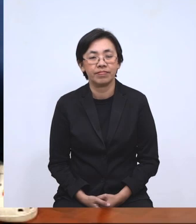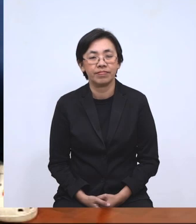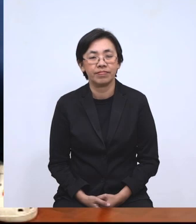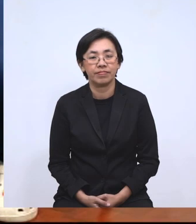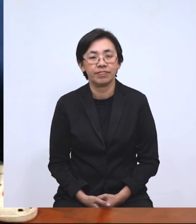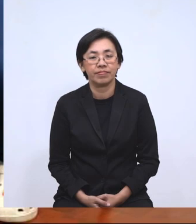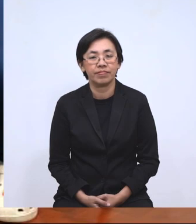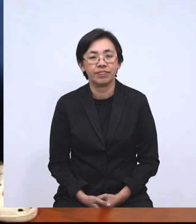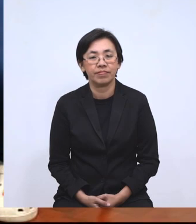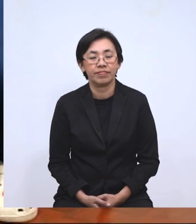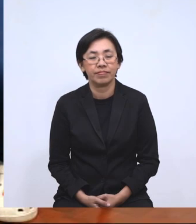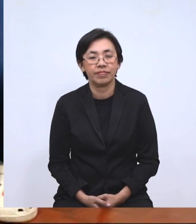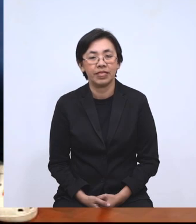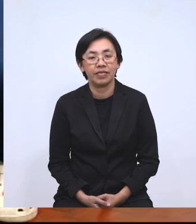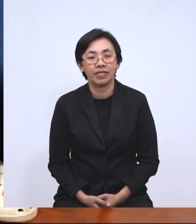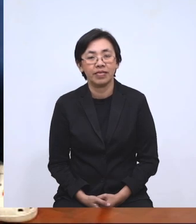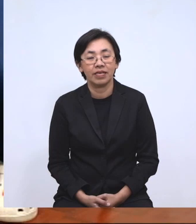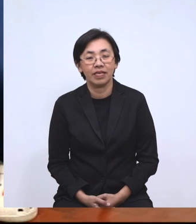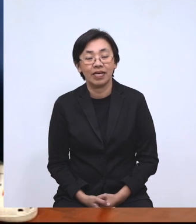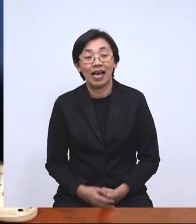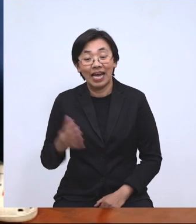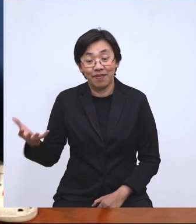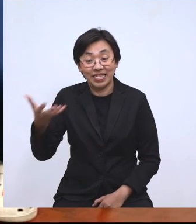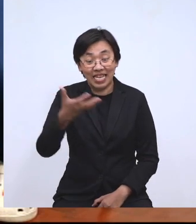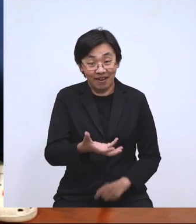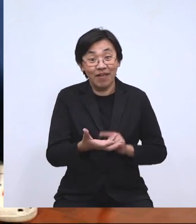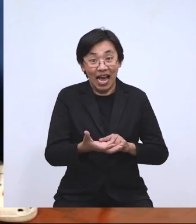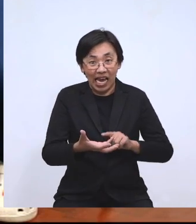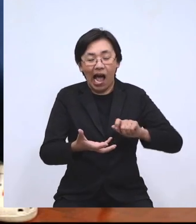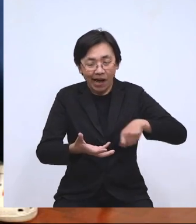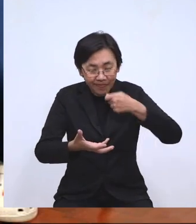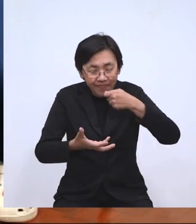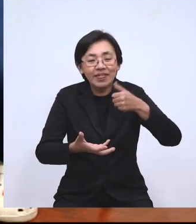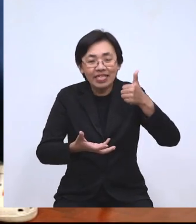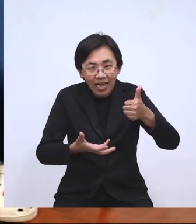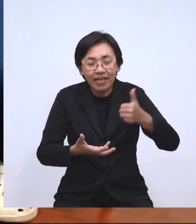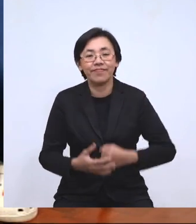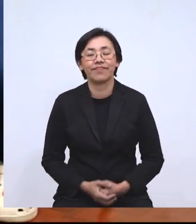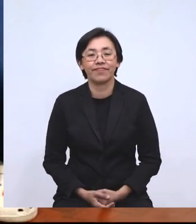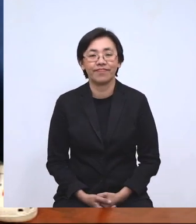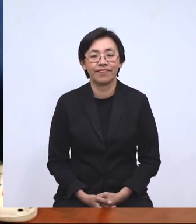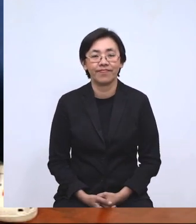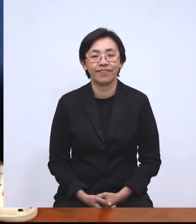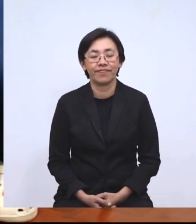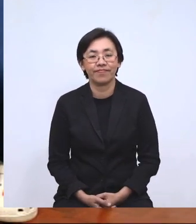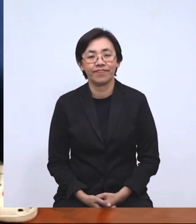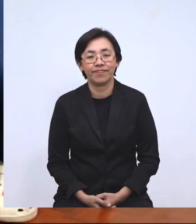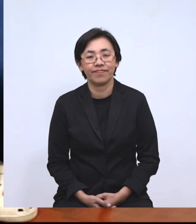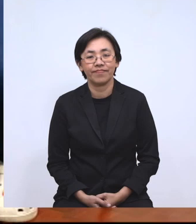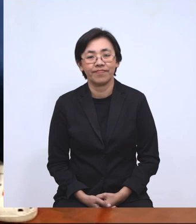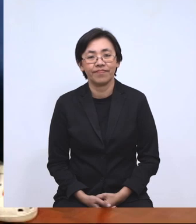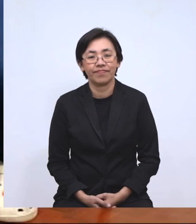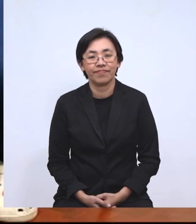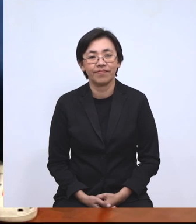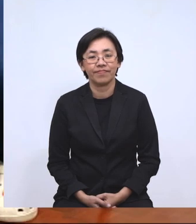ขาโตพอที่จะสามารถจับได้บ้างแต่เราจะสาธิตคือคุณน้ำหวานจะเอากระดาษกาวธรรมดาทั่วไปเนี่ยค่ะติดข้างใต้จานให้ม